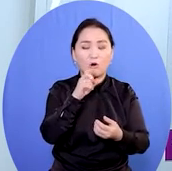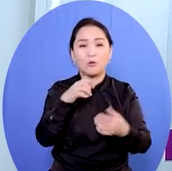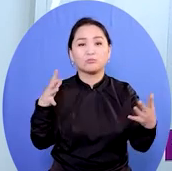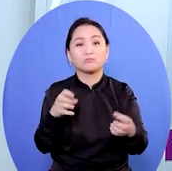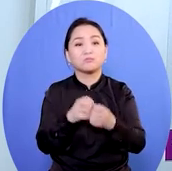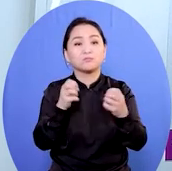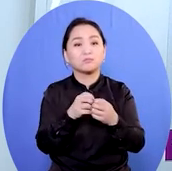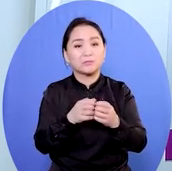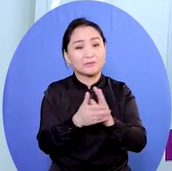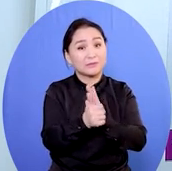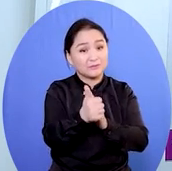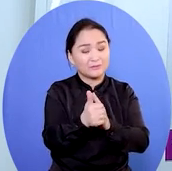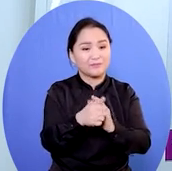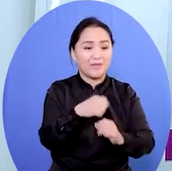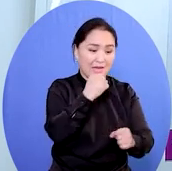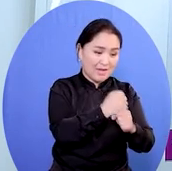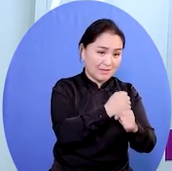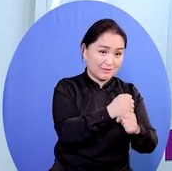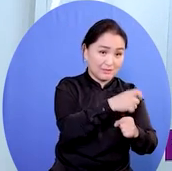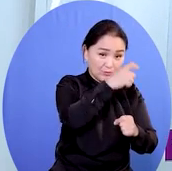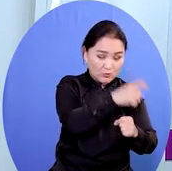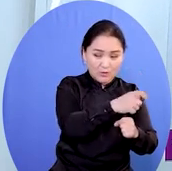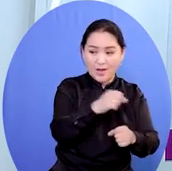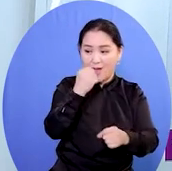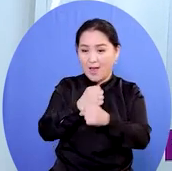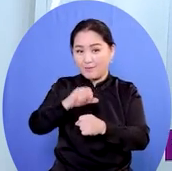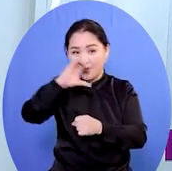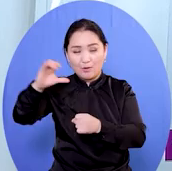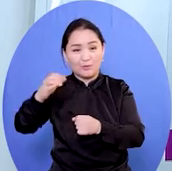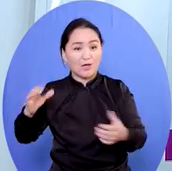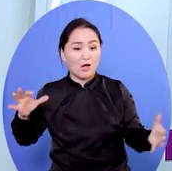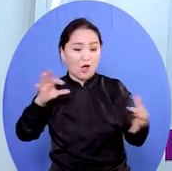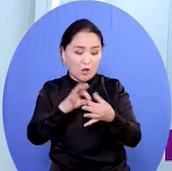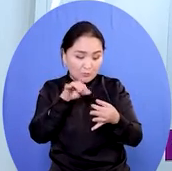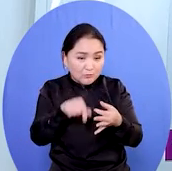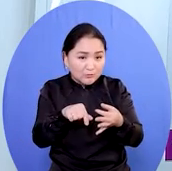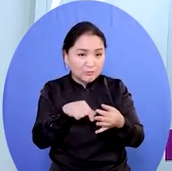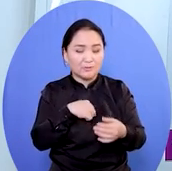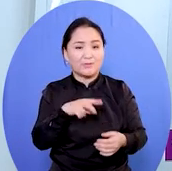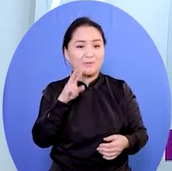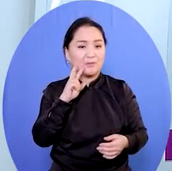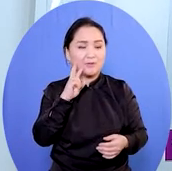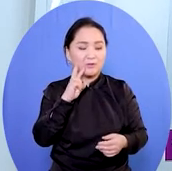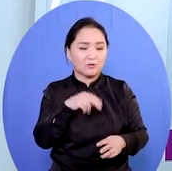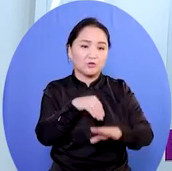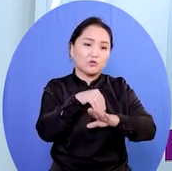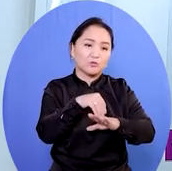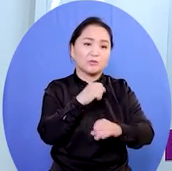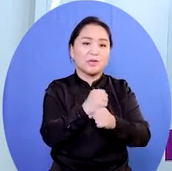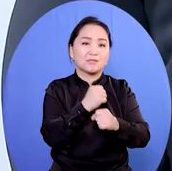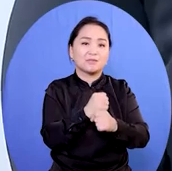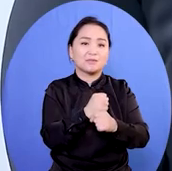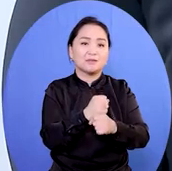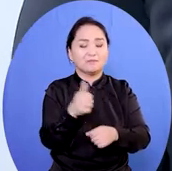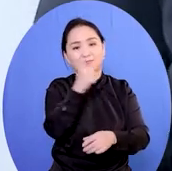бас ажилтны ажил олгогч хоёрын хооронд бол нэг хоорондоо нэг тохирч ажиллах тийм нөгөө байнгын ажиллах энэ доктортой ажиллах байдал маань л ерөөс